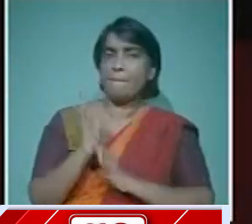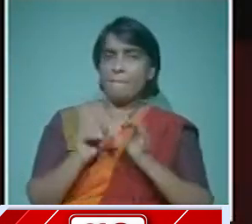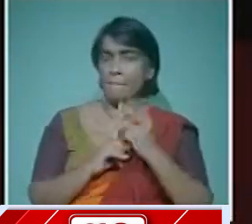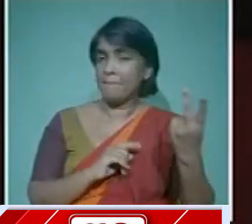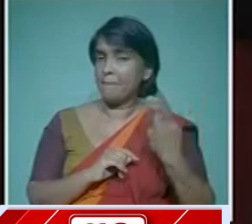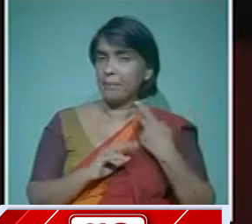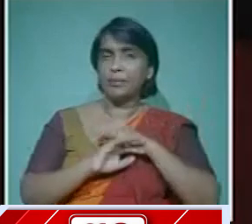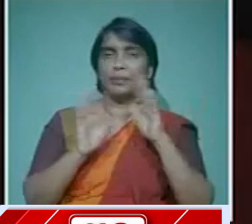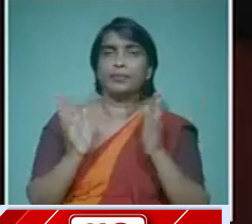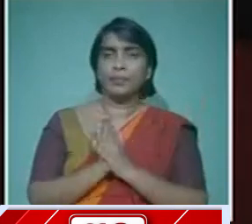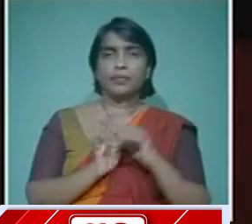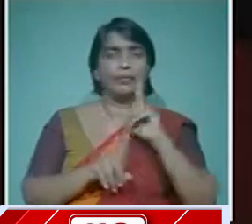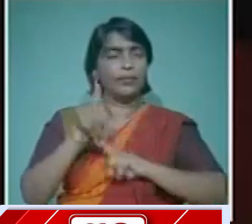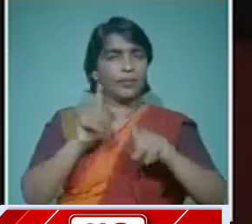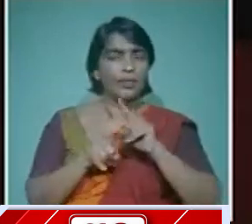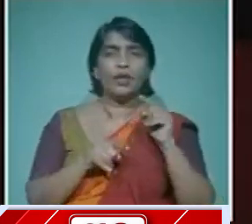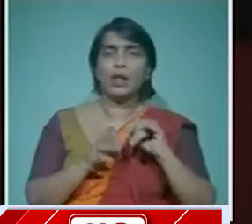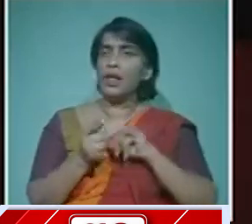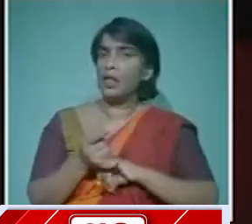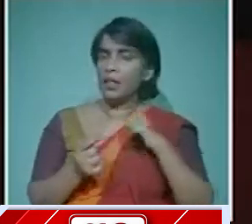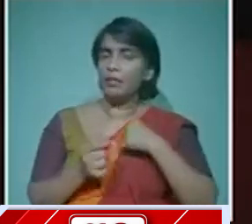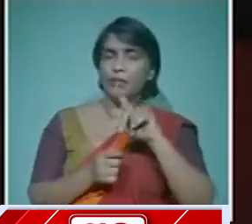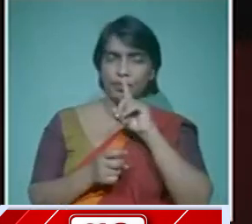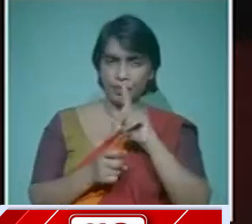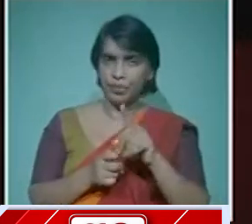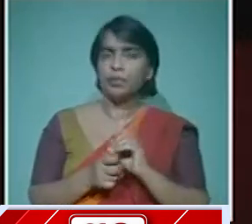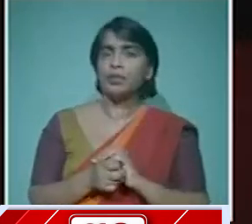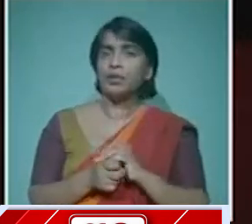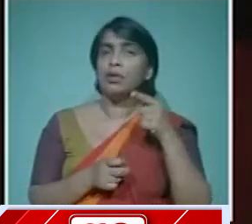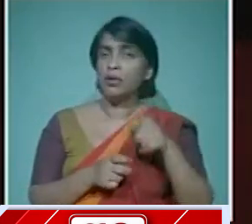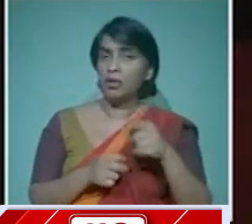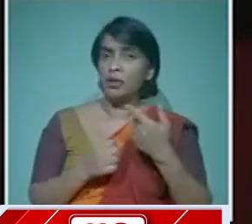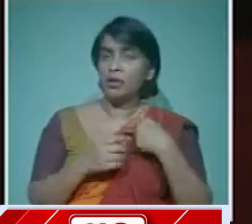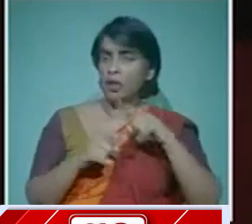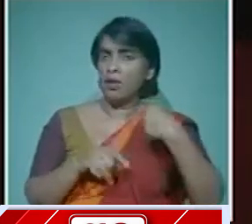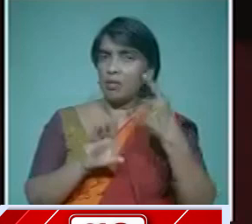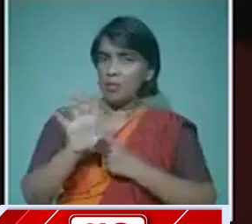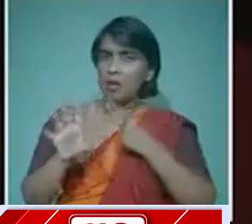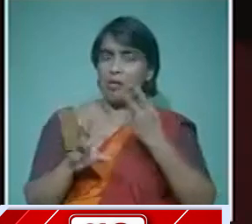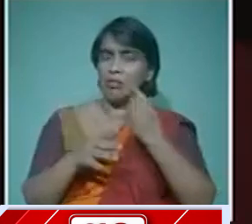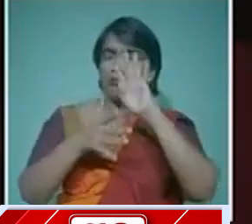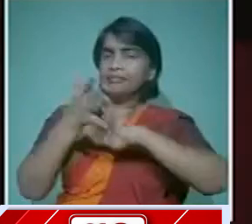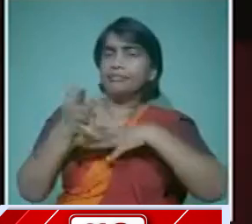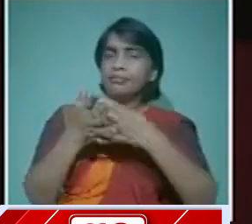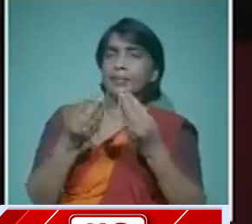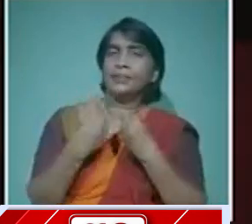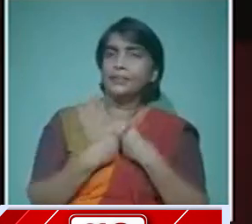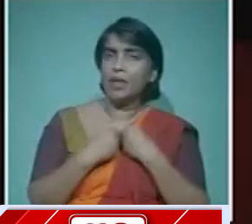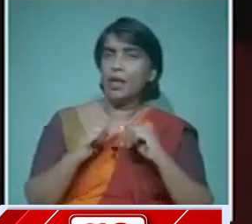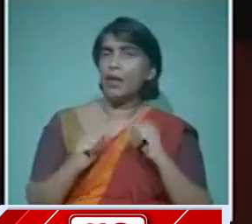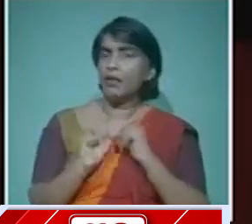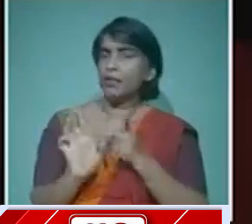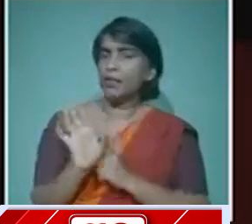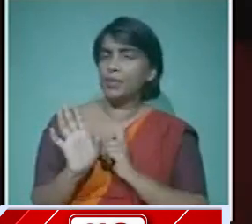දෙන්නයි අපි සාකච්ඡාවක් තිලා අපි ලේකම්තුමයි අපි කිව්වා මේ අපිට දෙන්න ලබන අවුරුද්ද ජනන සැලසුම දෙන්න. කොහොමද